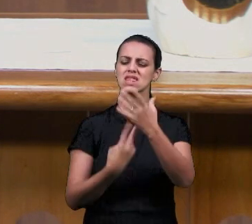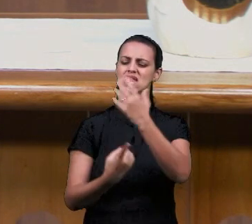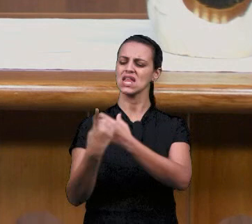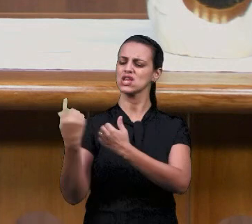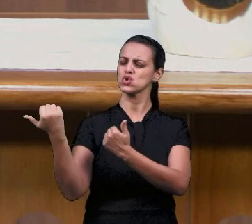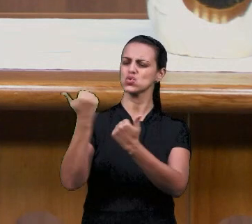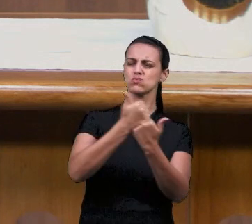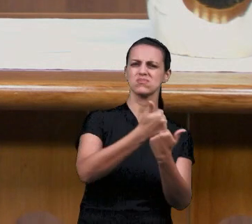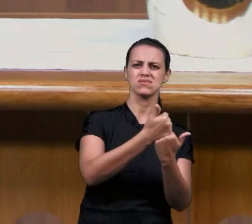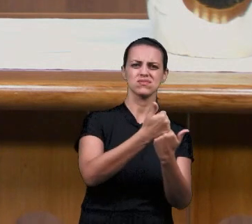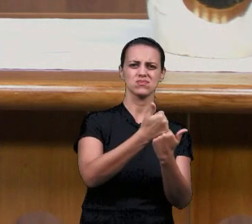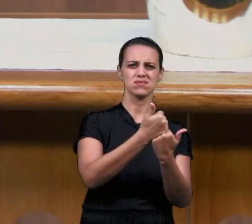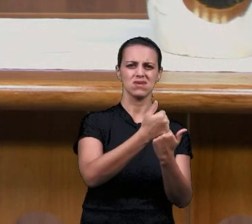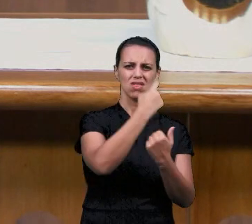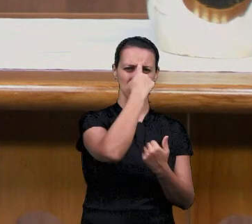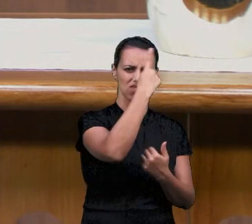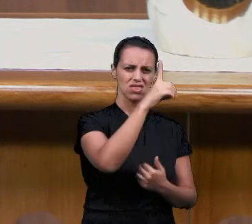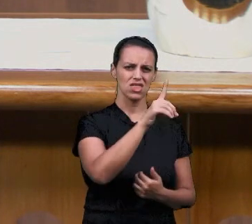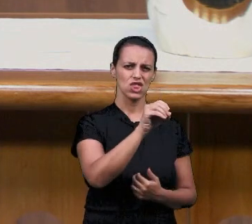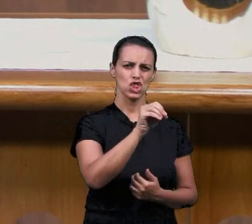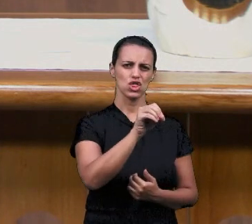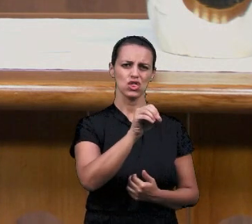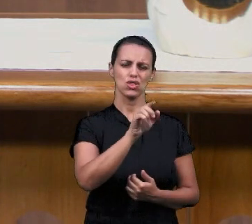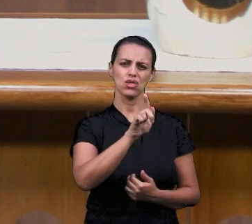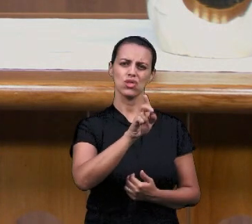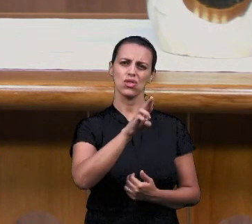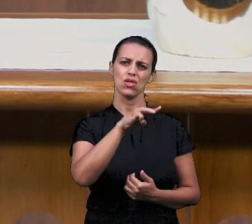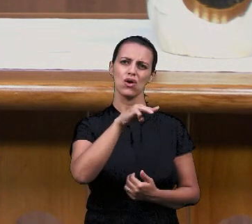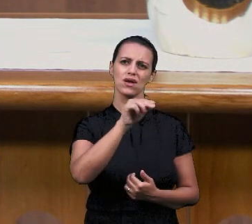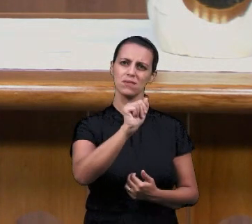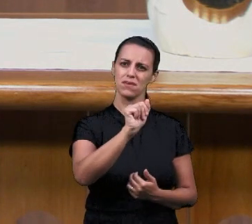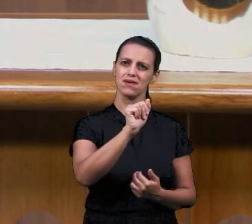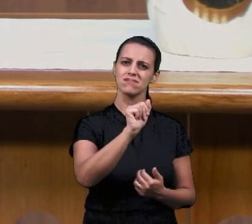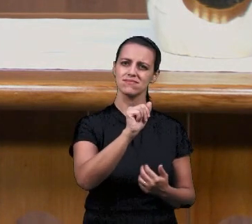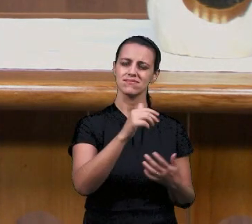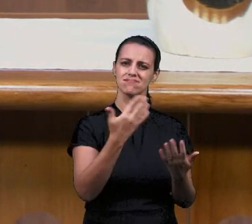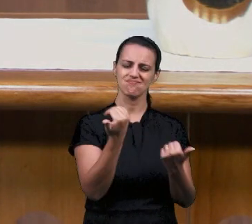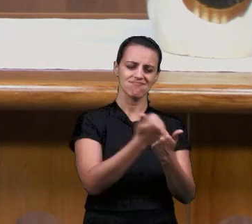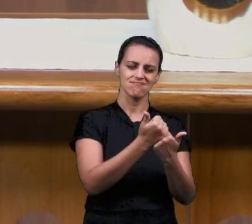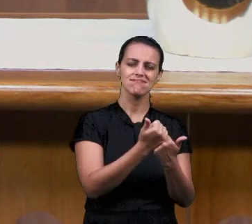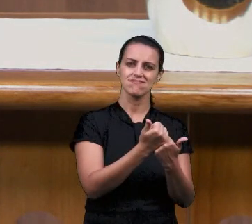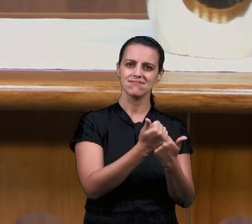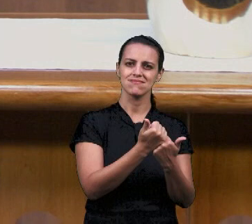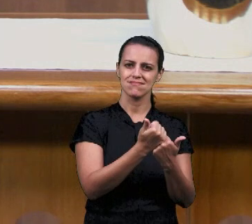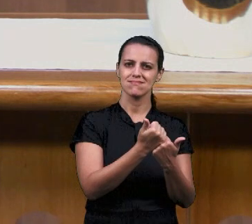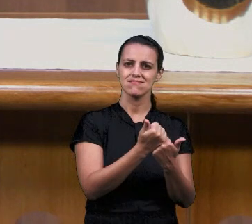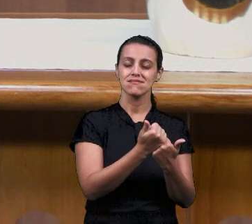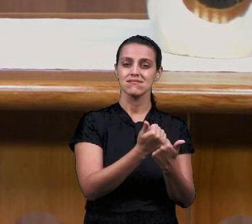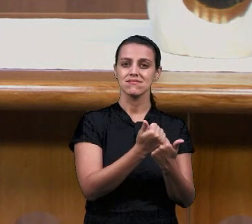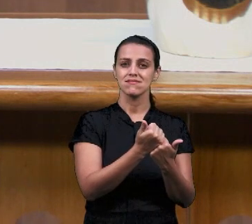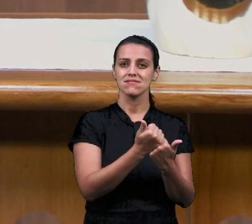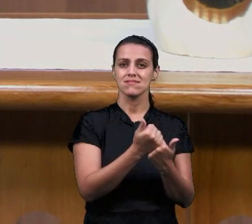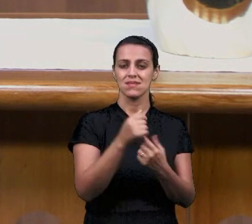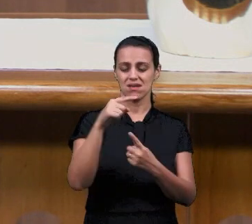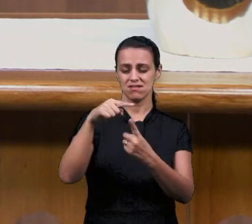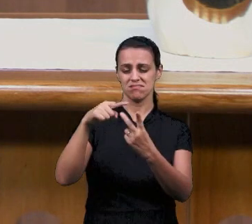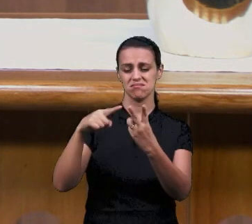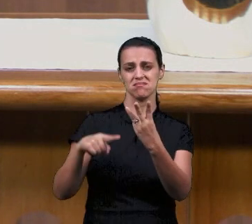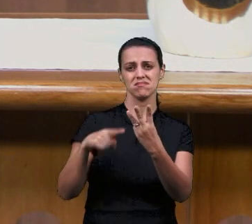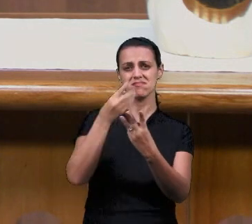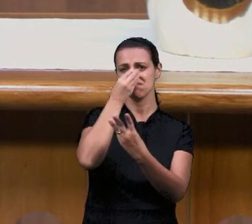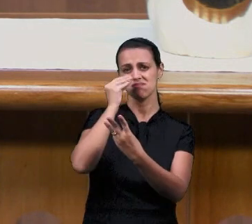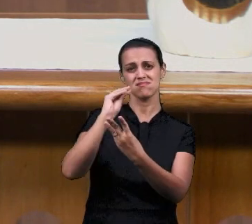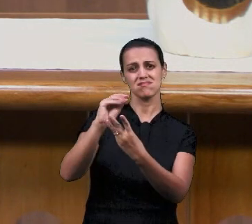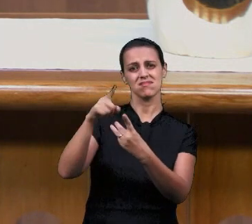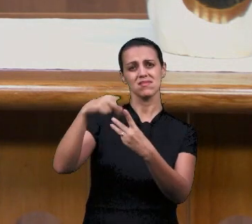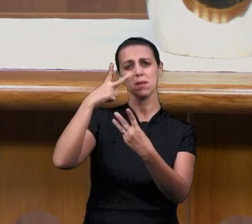par les dogmes créés par l'Église romaine selon notre question. en dispensant les trois personnes de la Trinité, le Père,